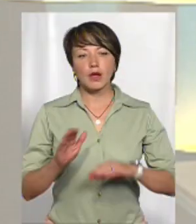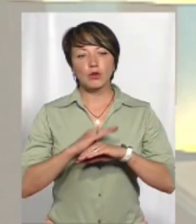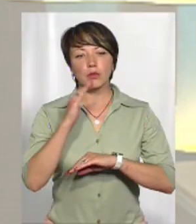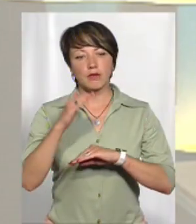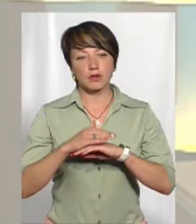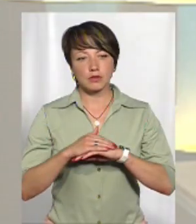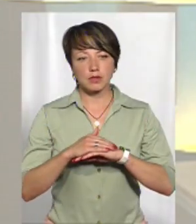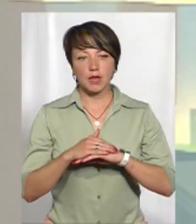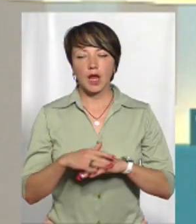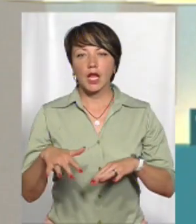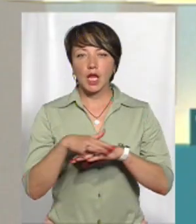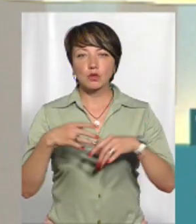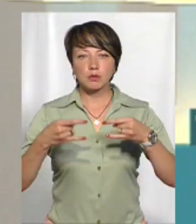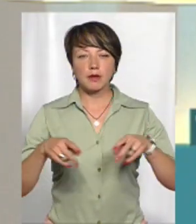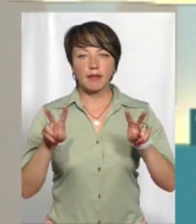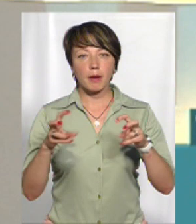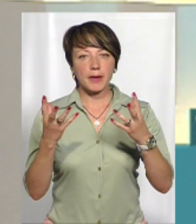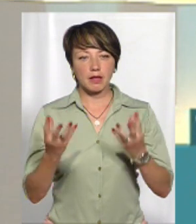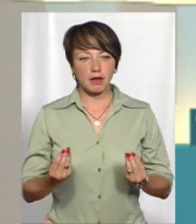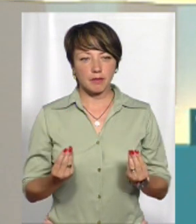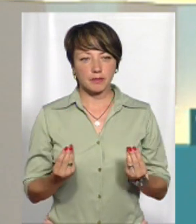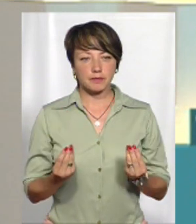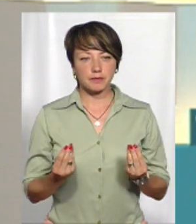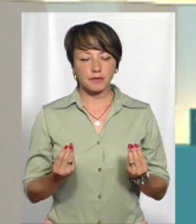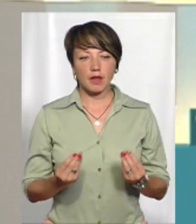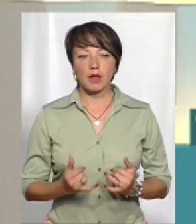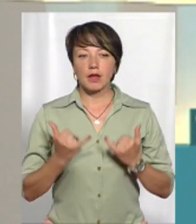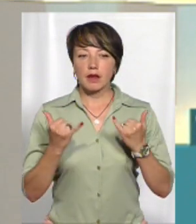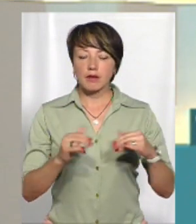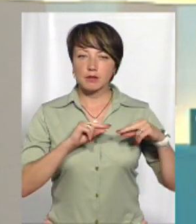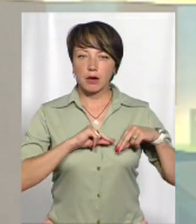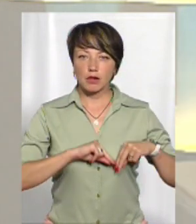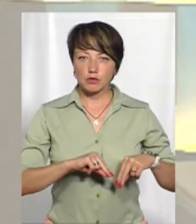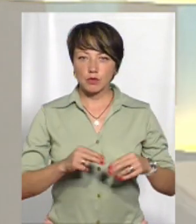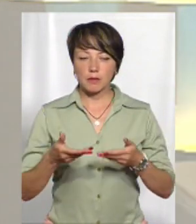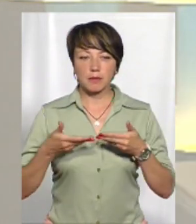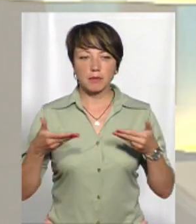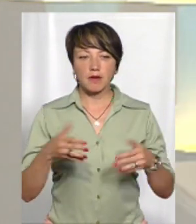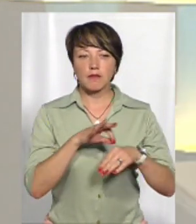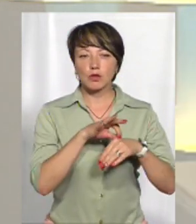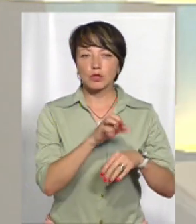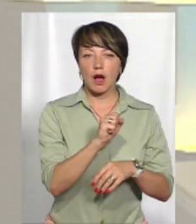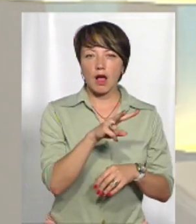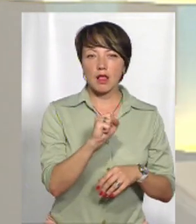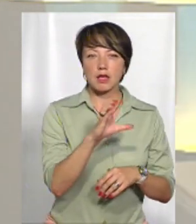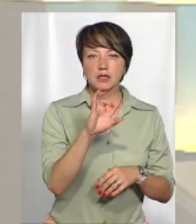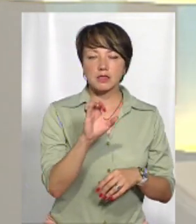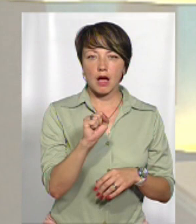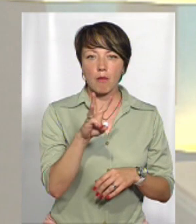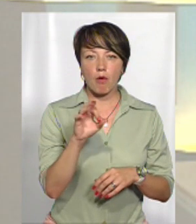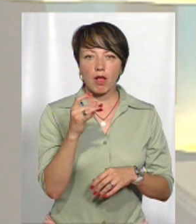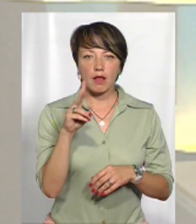Добрий вечір. На Суспільному тема дня. У студії для вас працюємо ми, ведуча Алла Самойленко